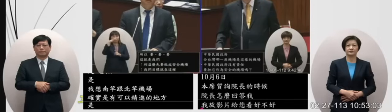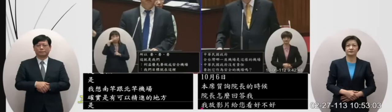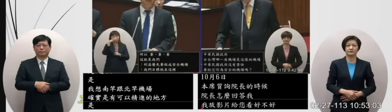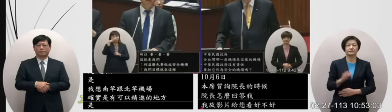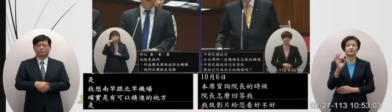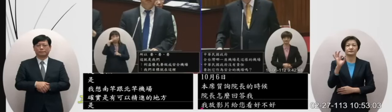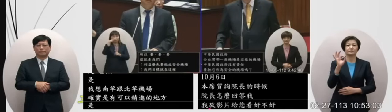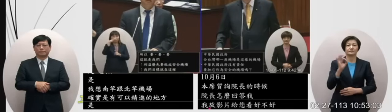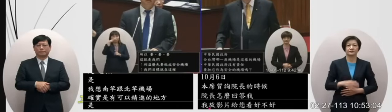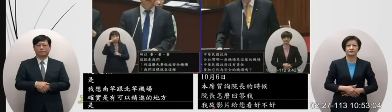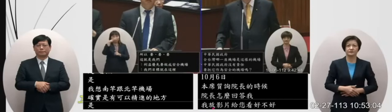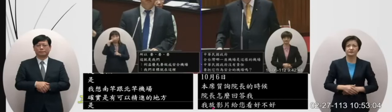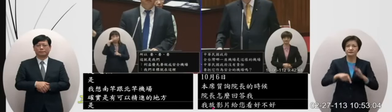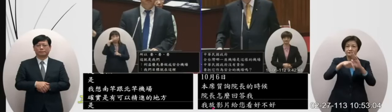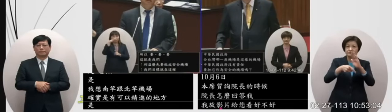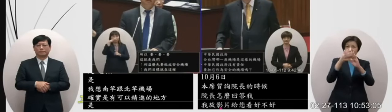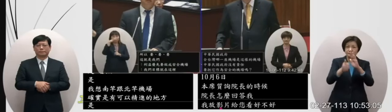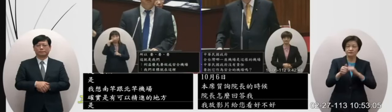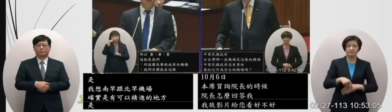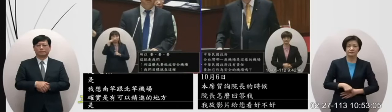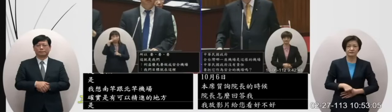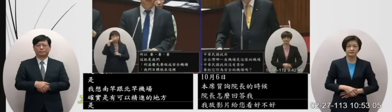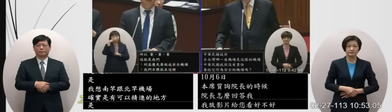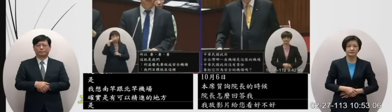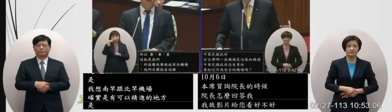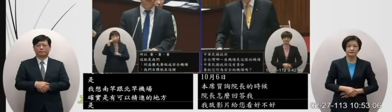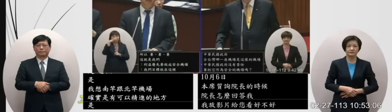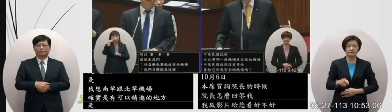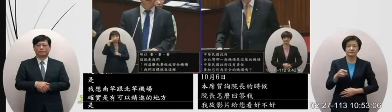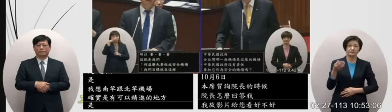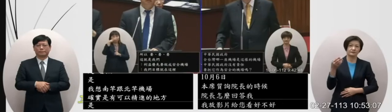好，院长，您在这一个